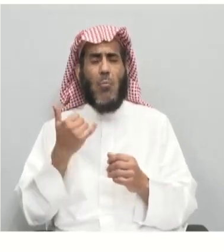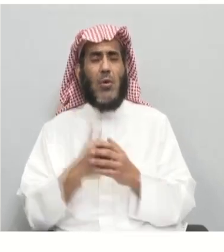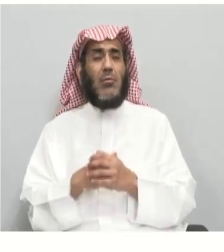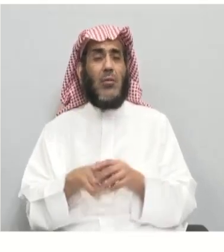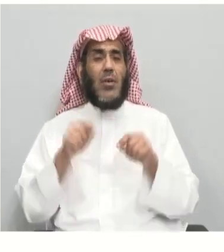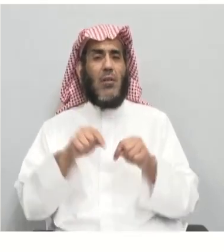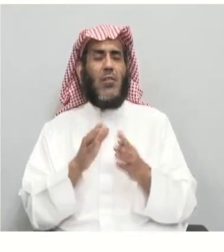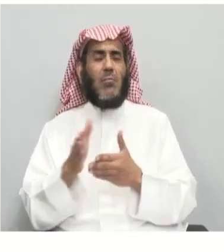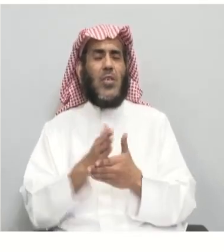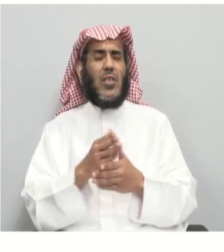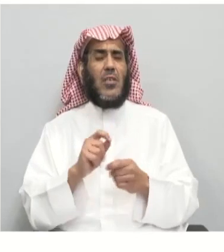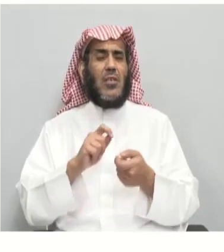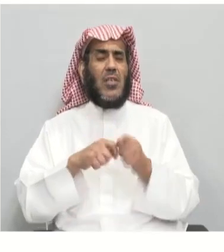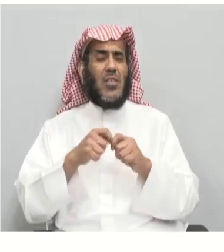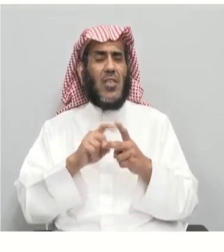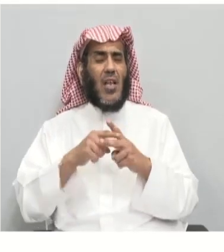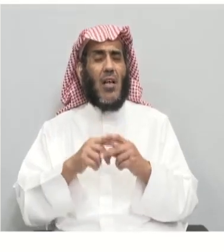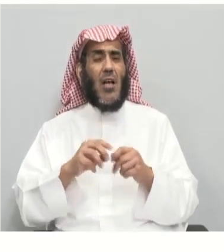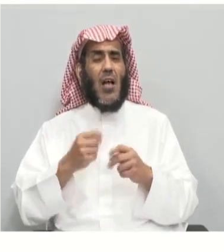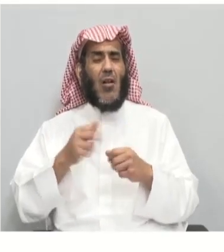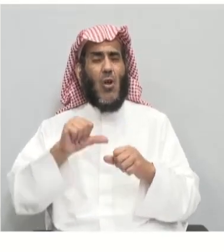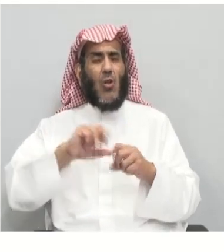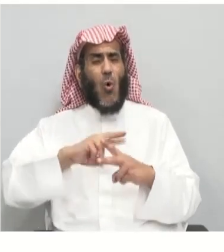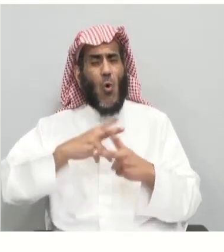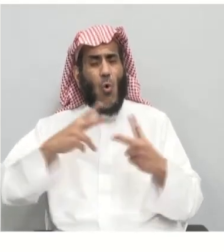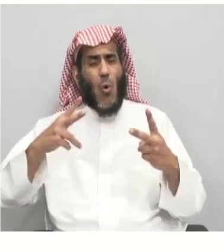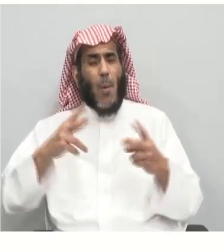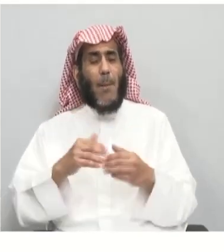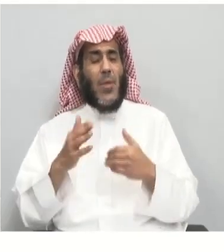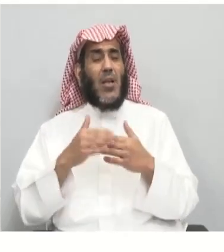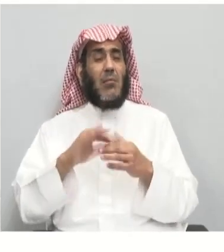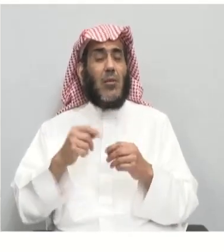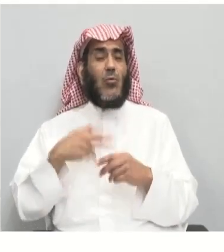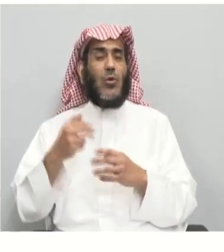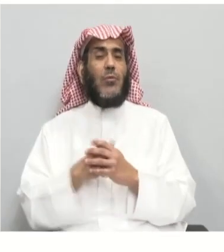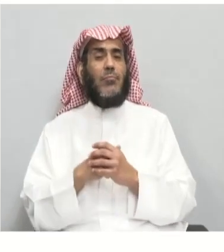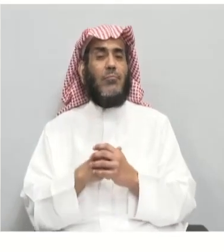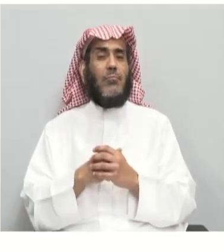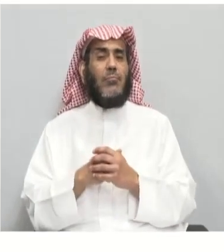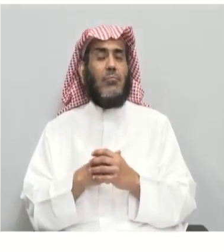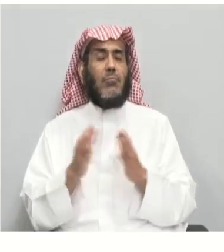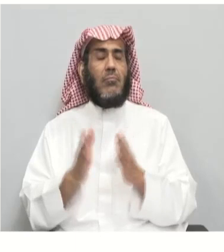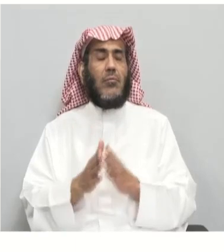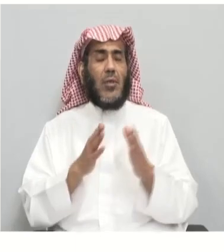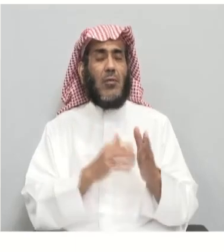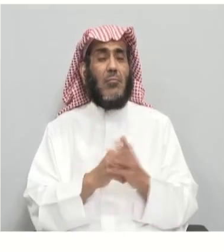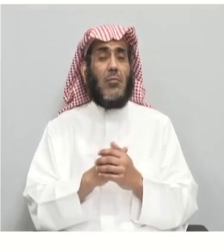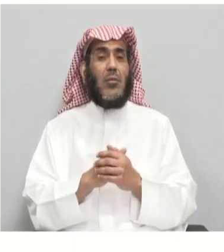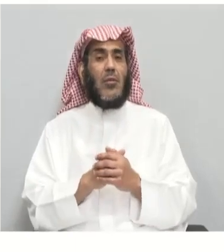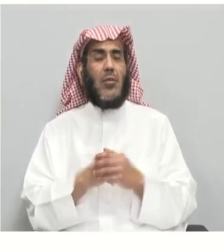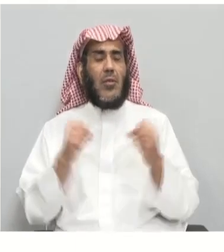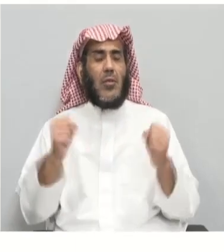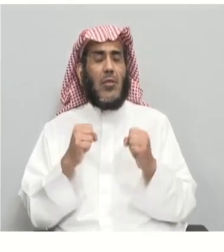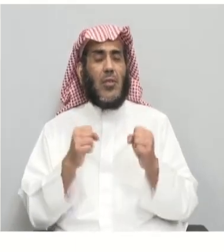في مجال اصلاح الاعطال وغيرها الكثير من الخدمات الاخرى ننتقل الان الى